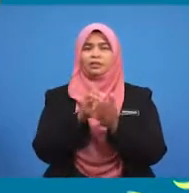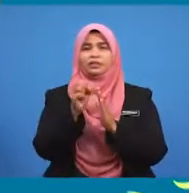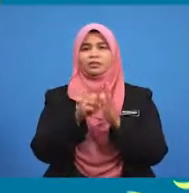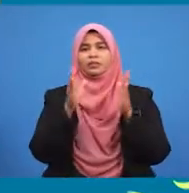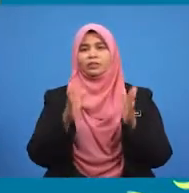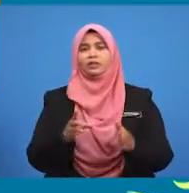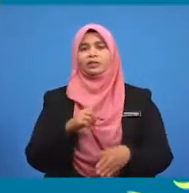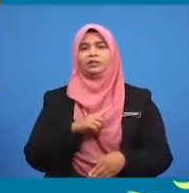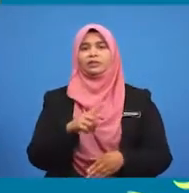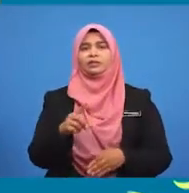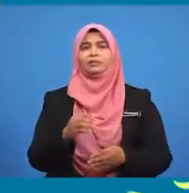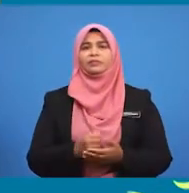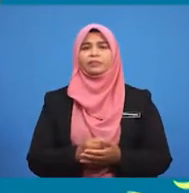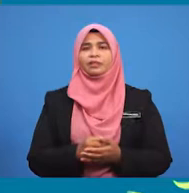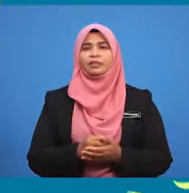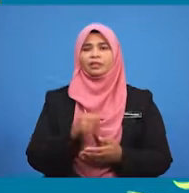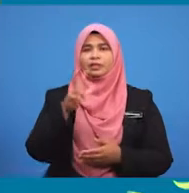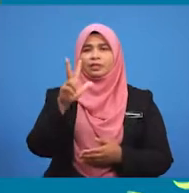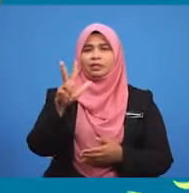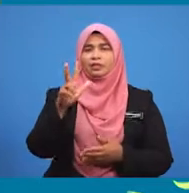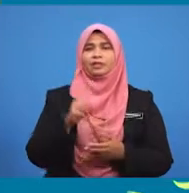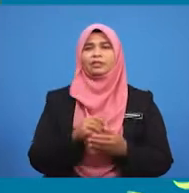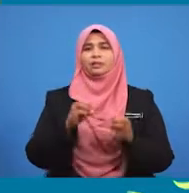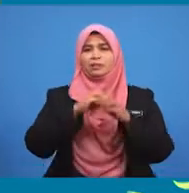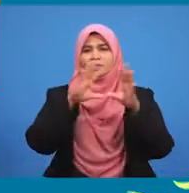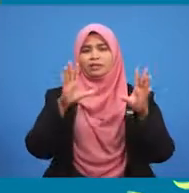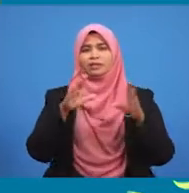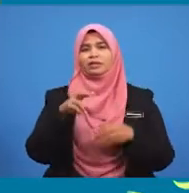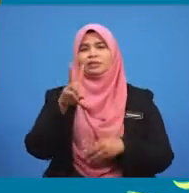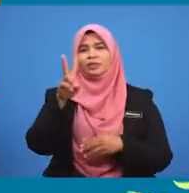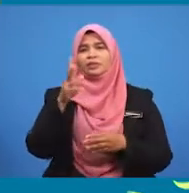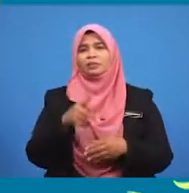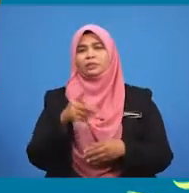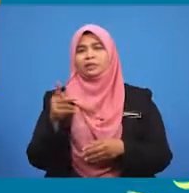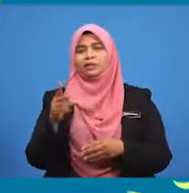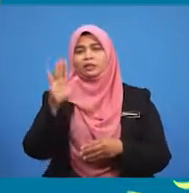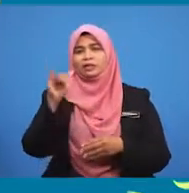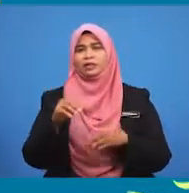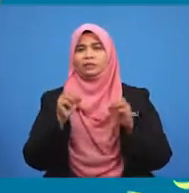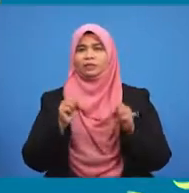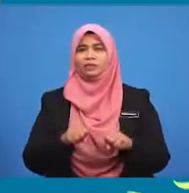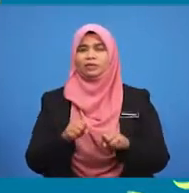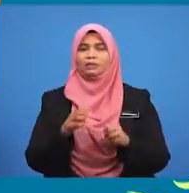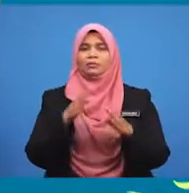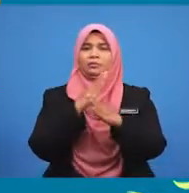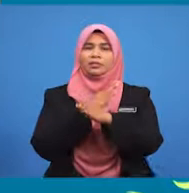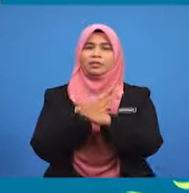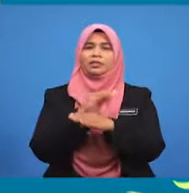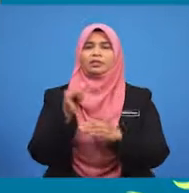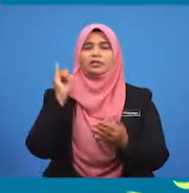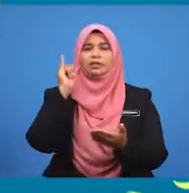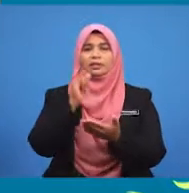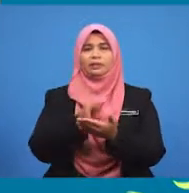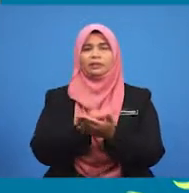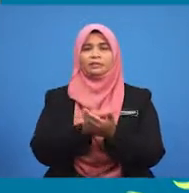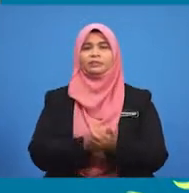seorang Muslim. Yang ketiga, menjelaskan dua perkara yang boleh membatalkan